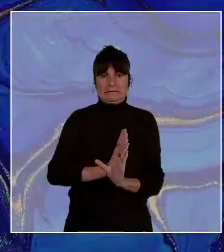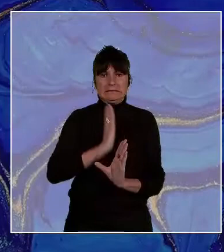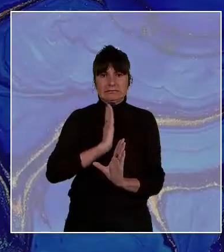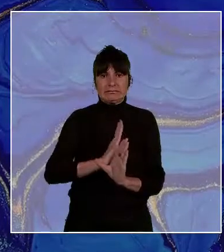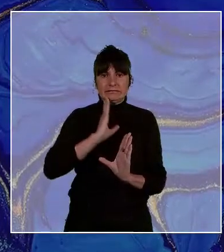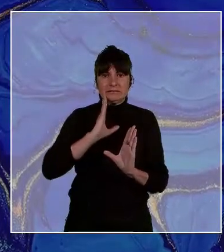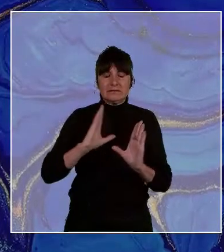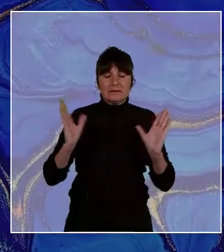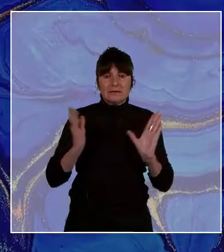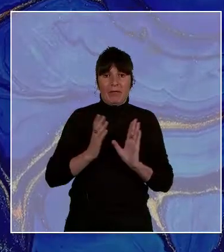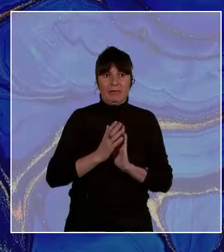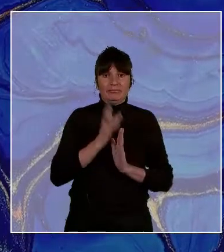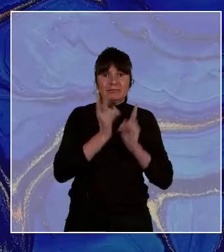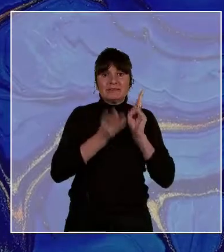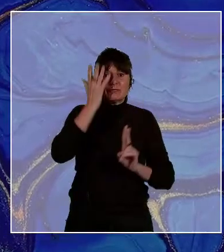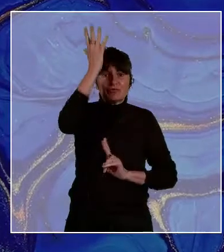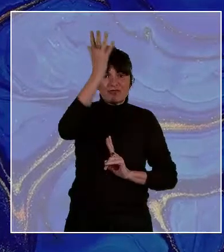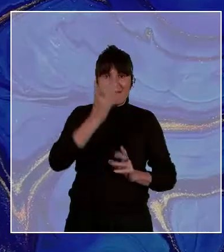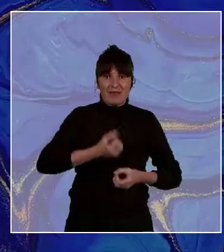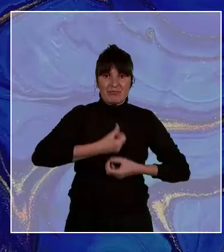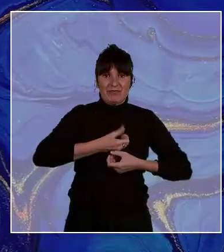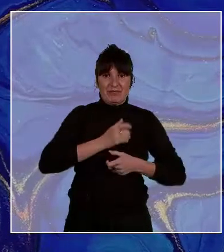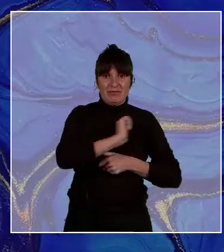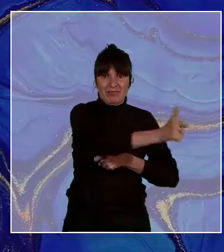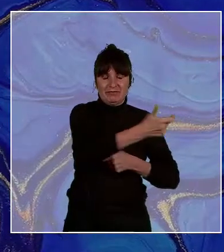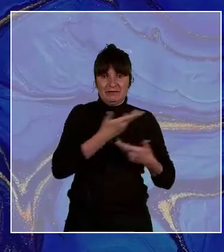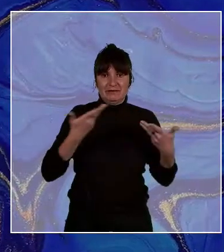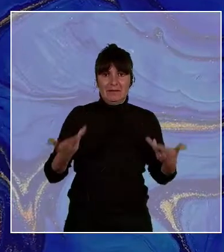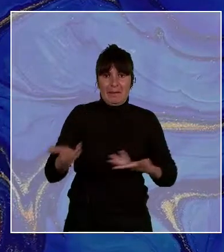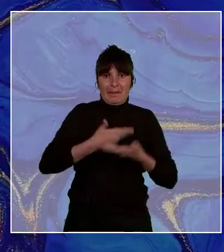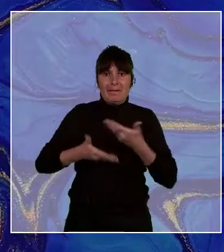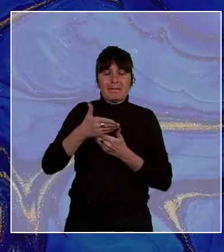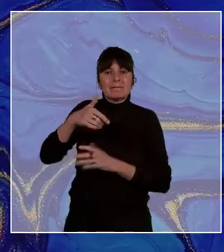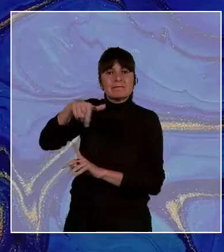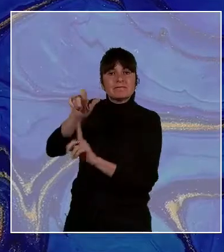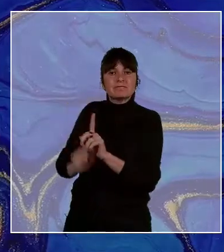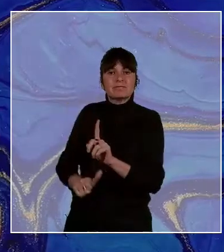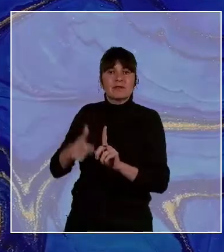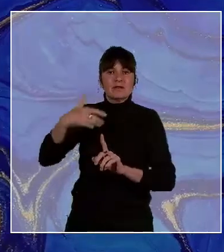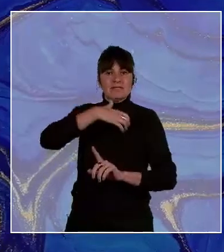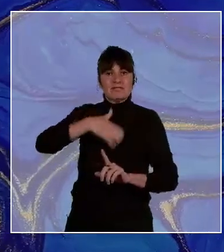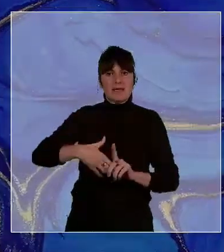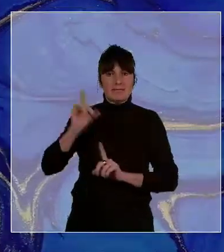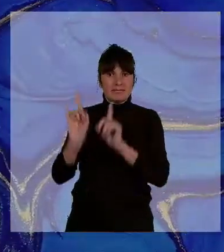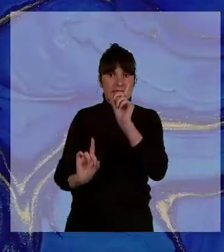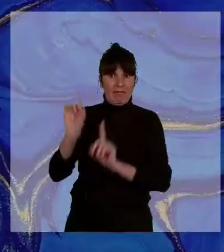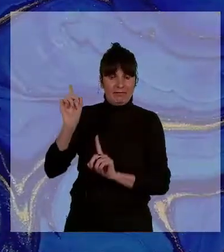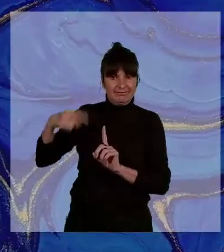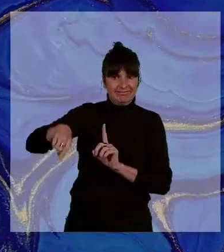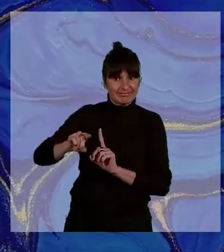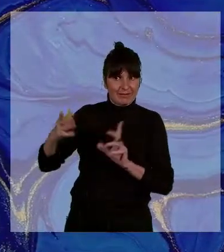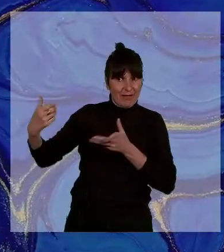cieux. Mais je vais donner la parole à M. Giuseppe Sala, le maire de Milan, qui va également nous parler de sa